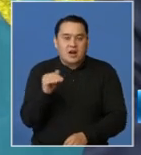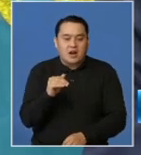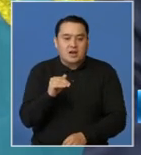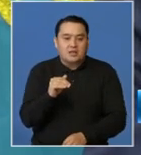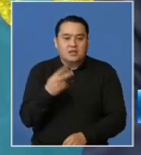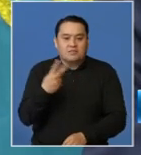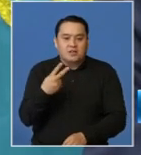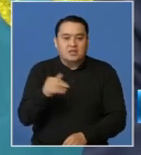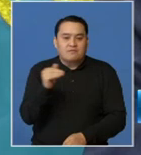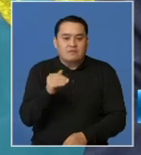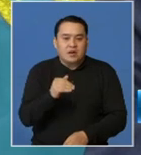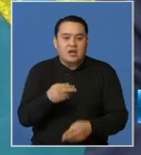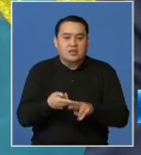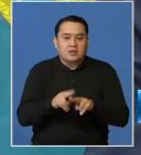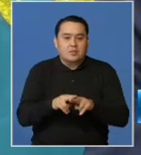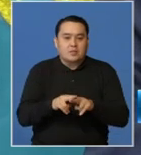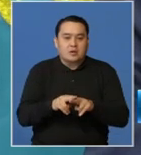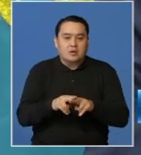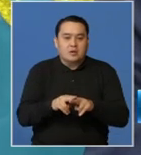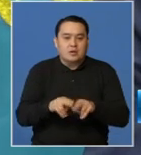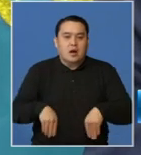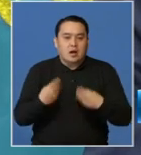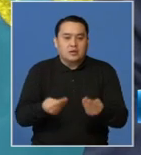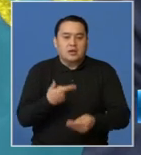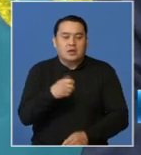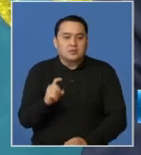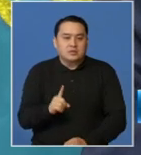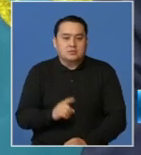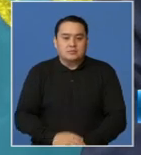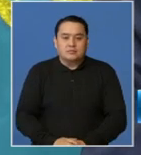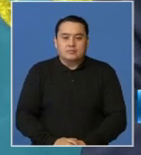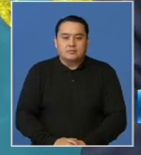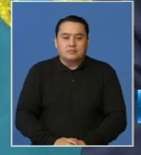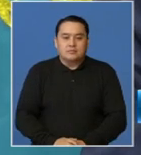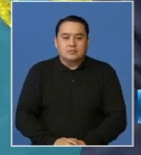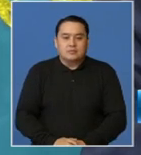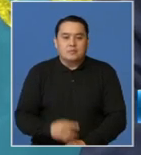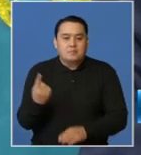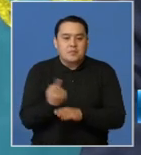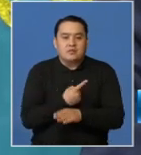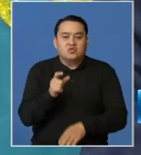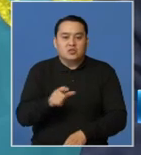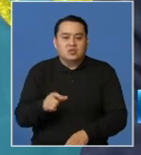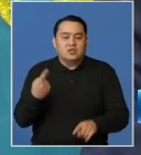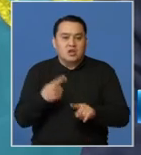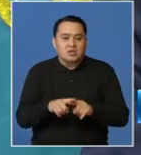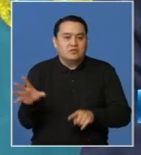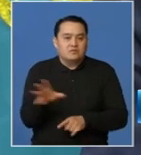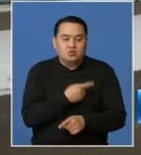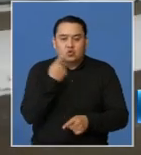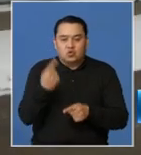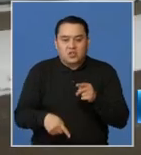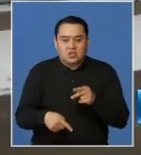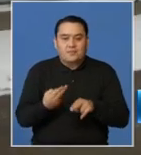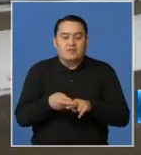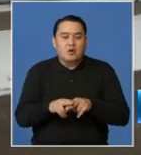или 20 февраля, чтобы это там 15 февраля газ подан был. Все. Первым абонентом. Что техническая часть все закончена была.